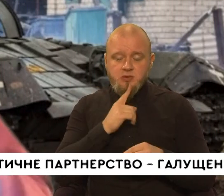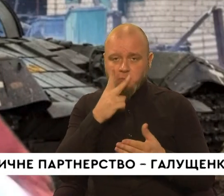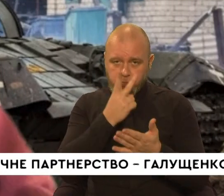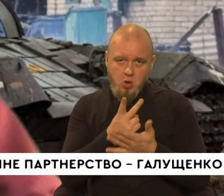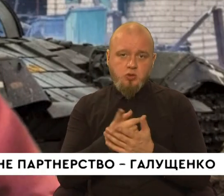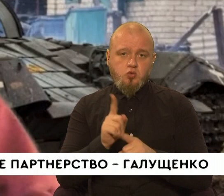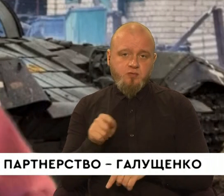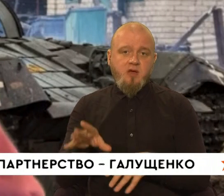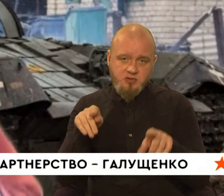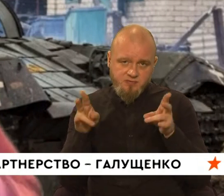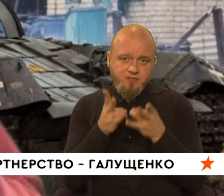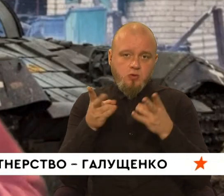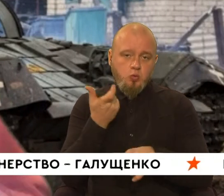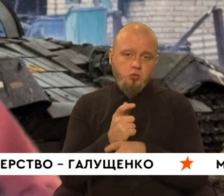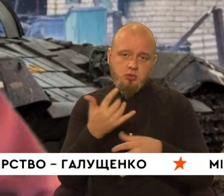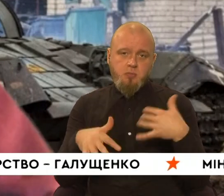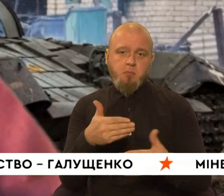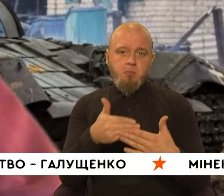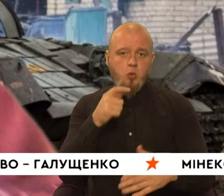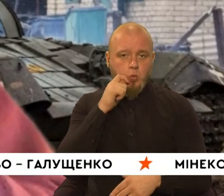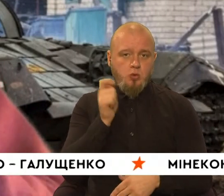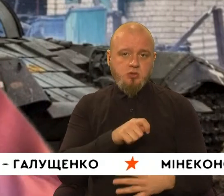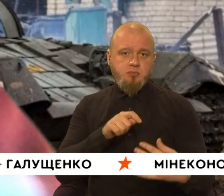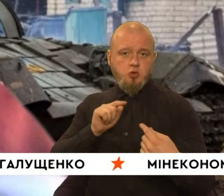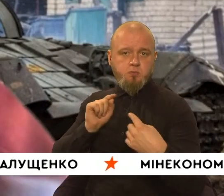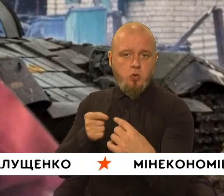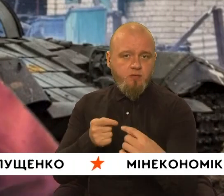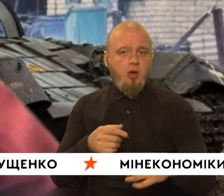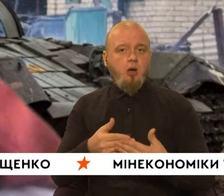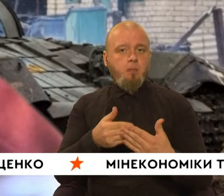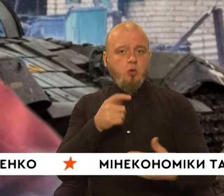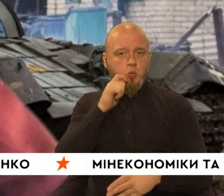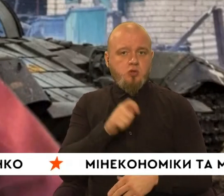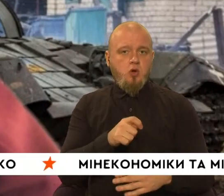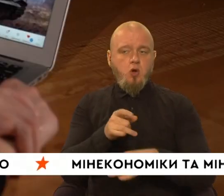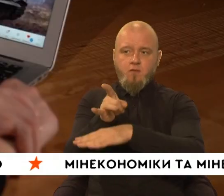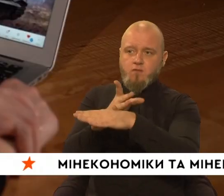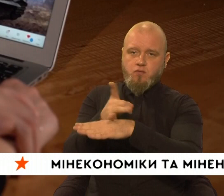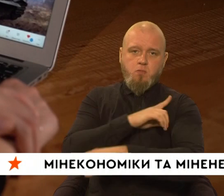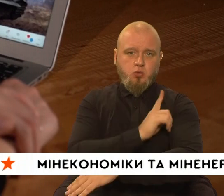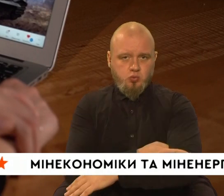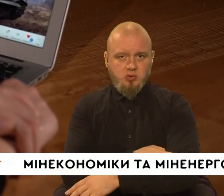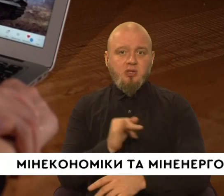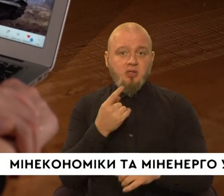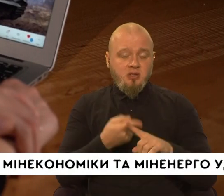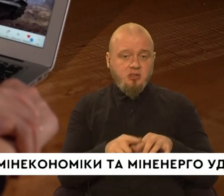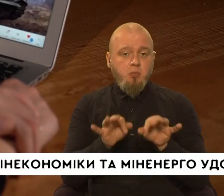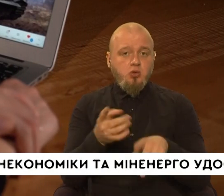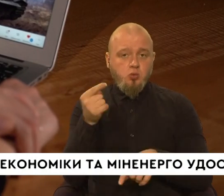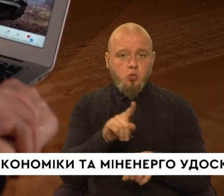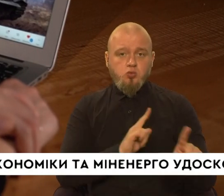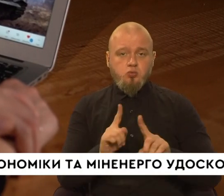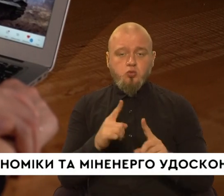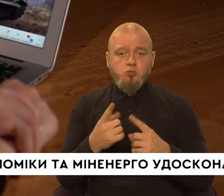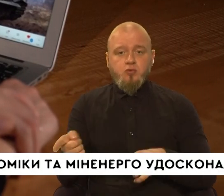показали, що вони все ще дуже вразливі перед українським спротивом, перед українською вогневою потужністю. І це пояснення того, чому